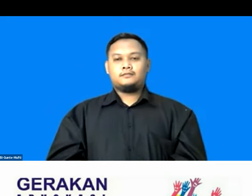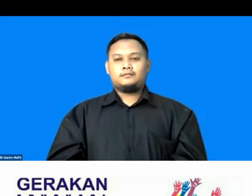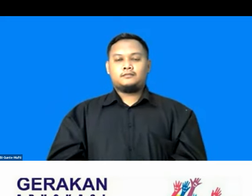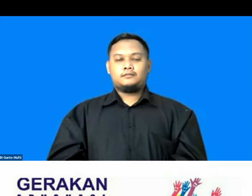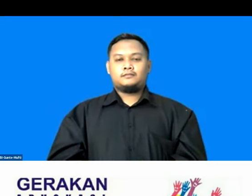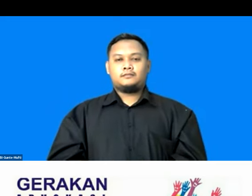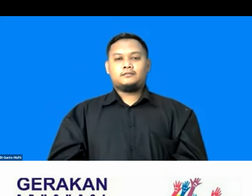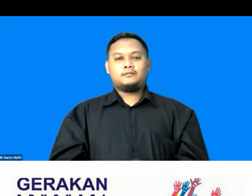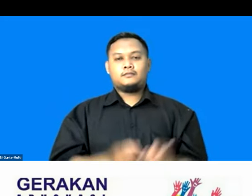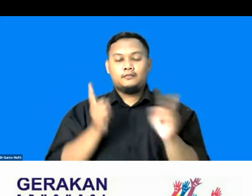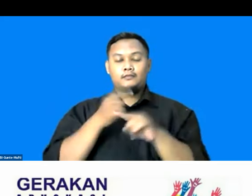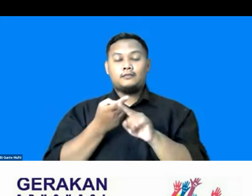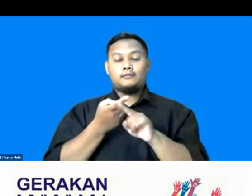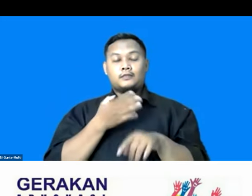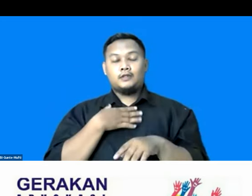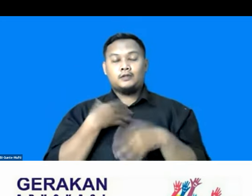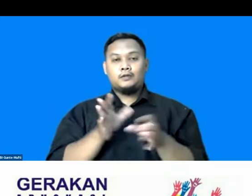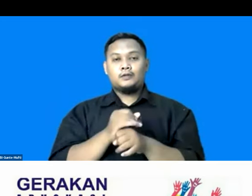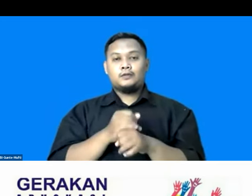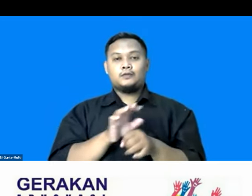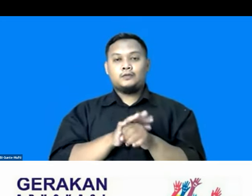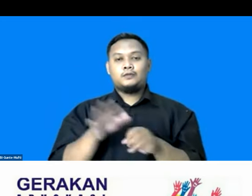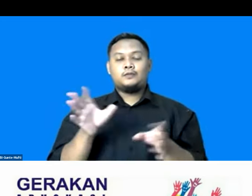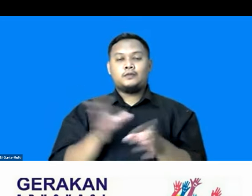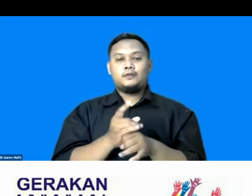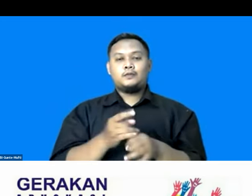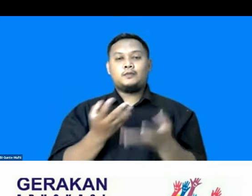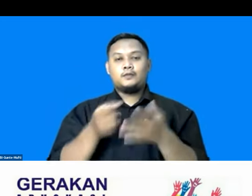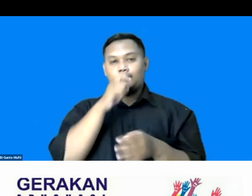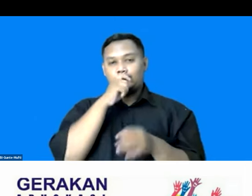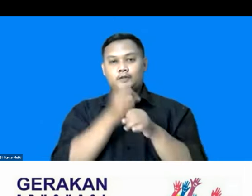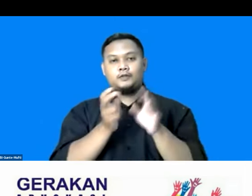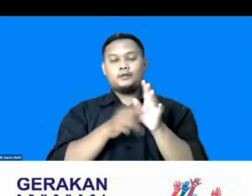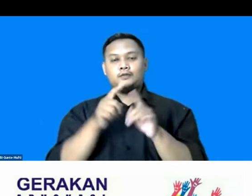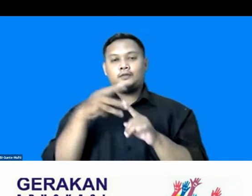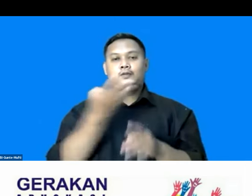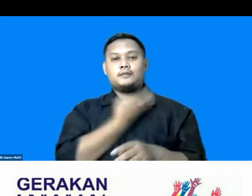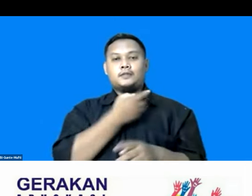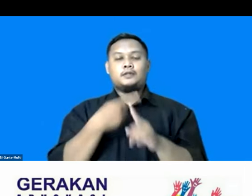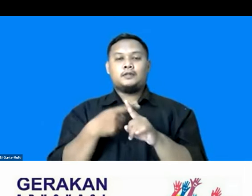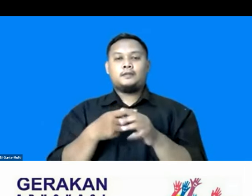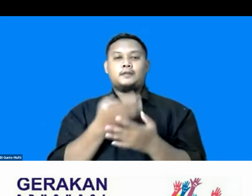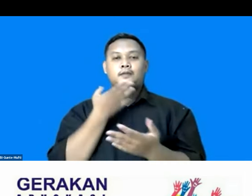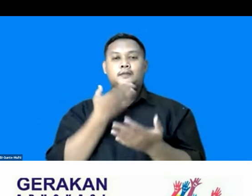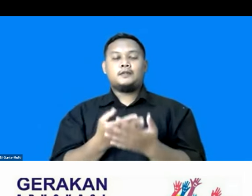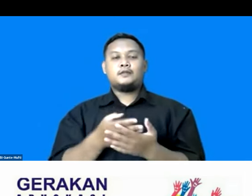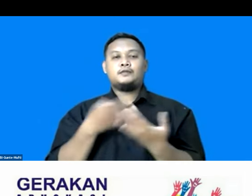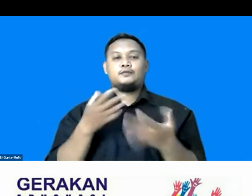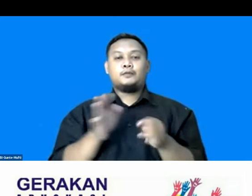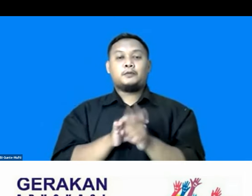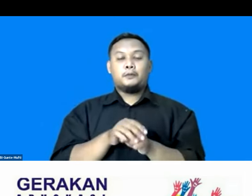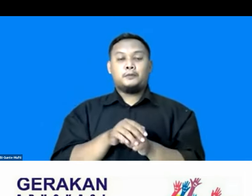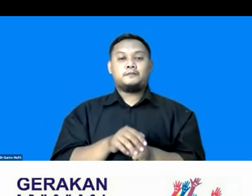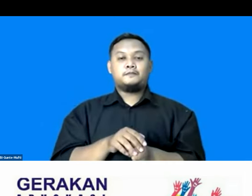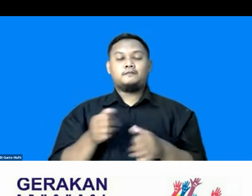Jadi dari saya kesimpulannya seperti itu, mungkin Bapak Gunawan mau menambahkan? Terima kasih, rasanya sudah